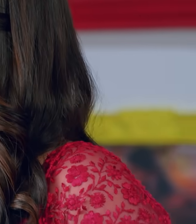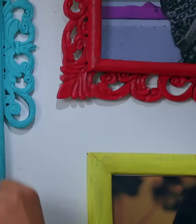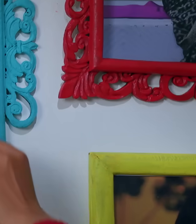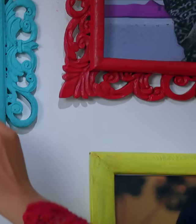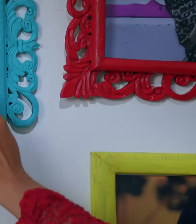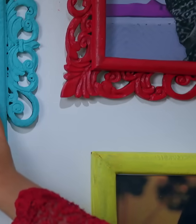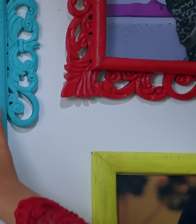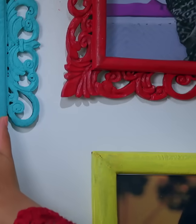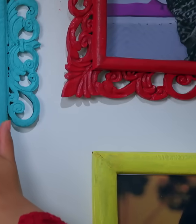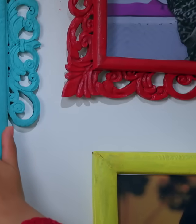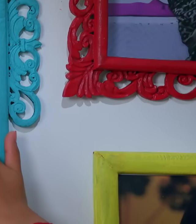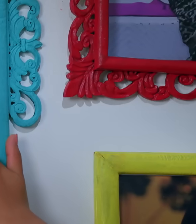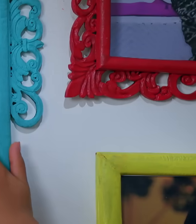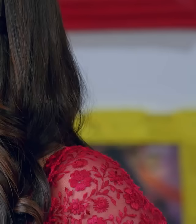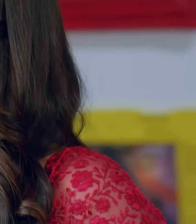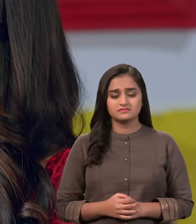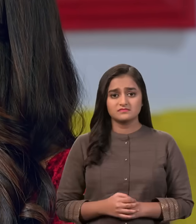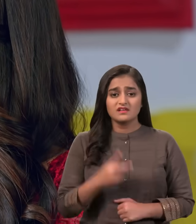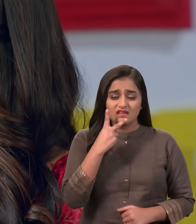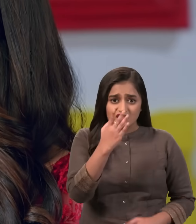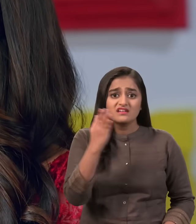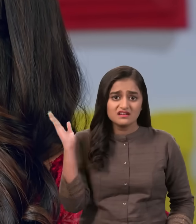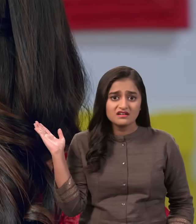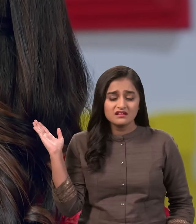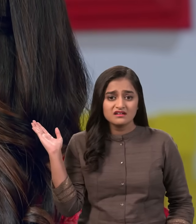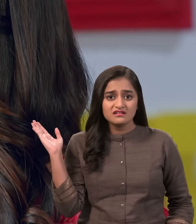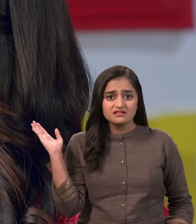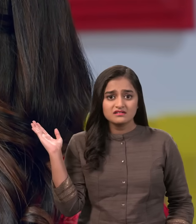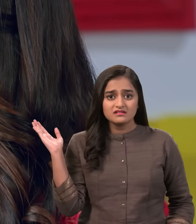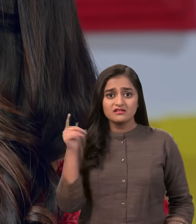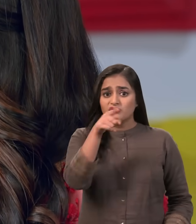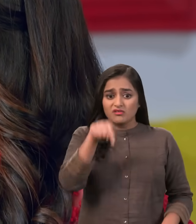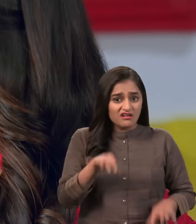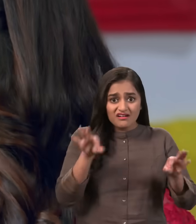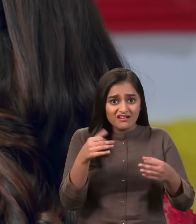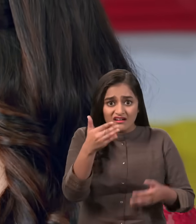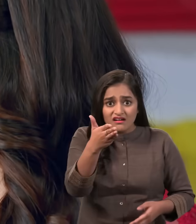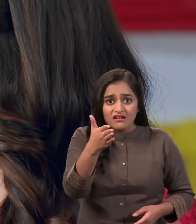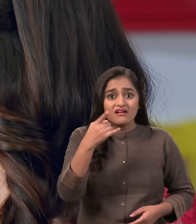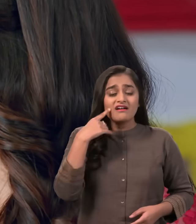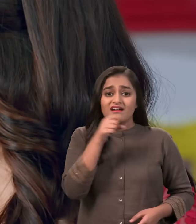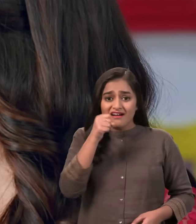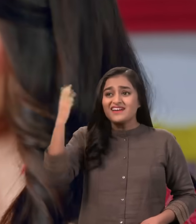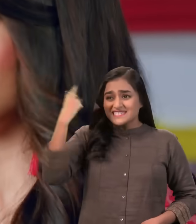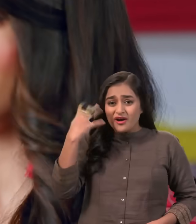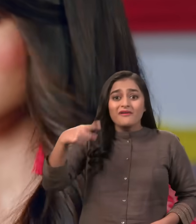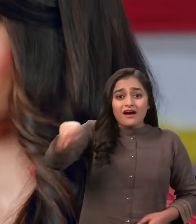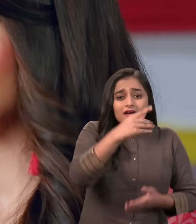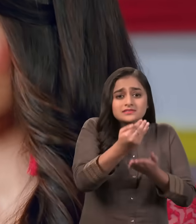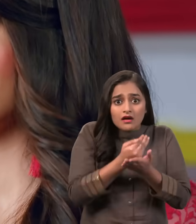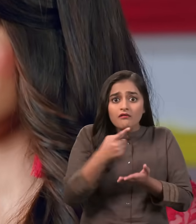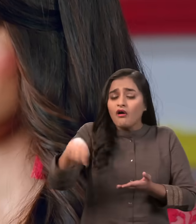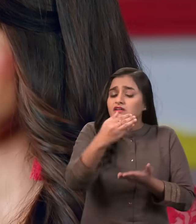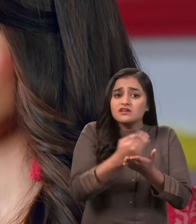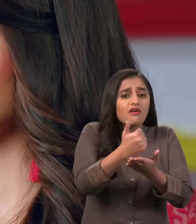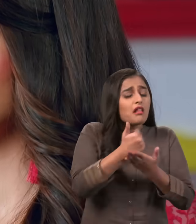तू ही मेरा खुदा। देखा गुलाबो, तुम नहीं हो यहाँ तो कोई भी मुझे दादू